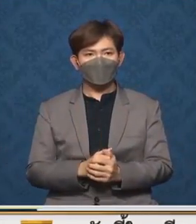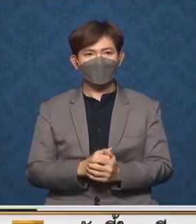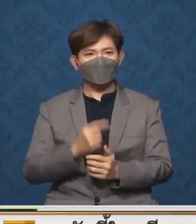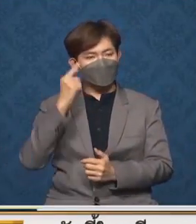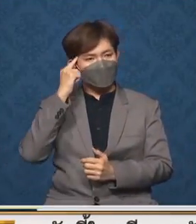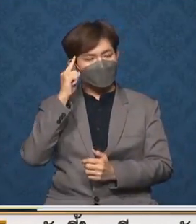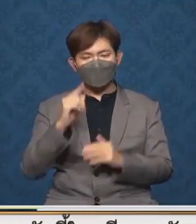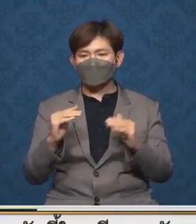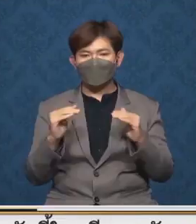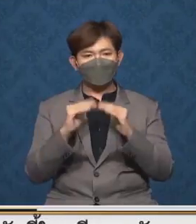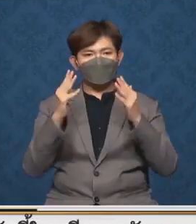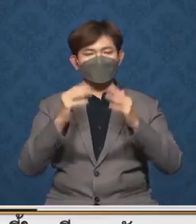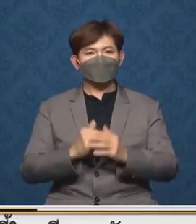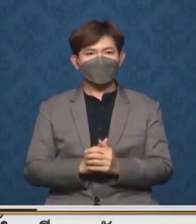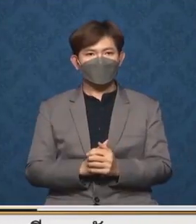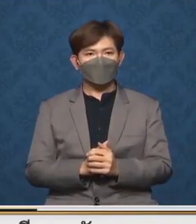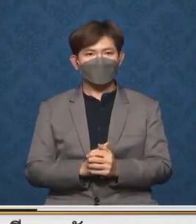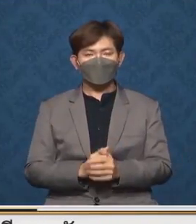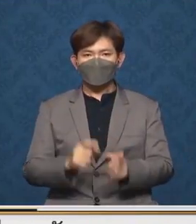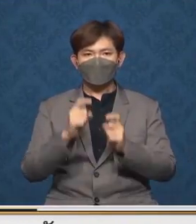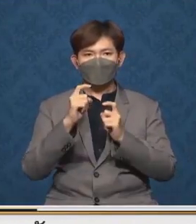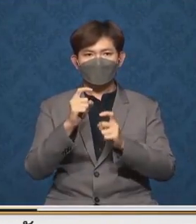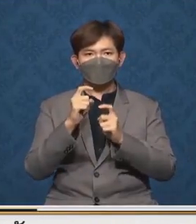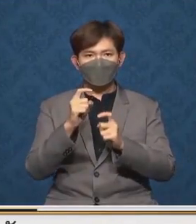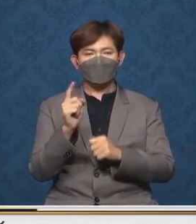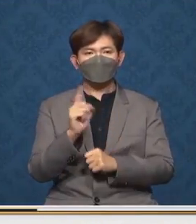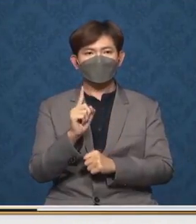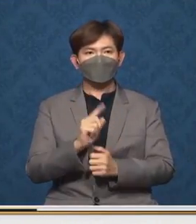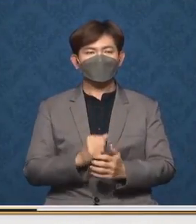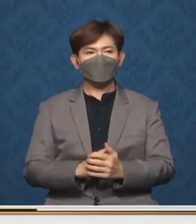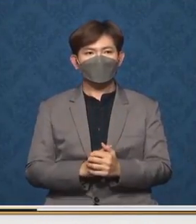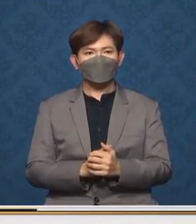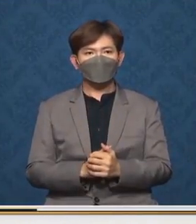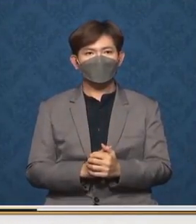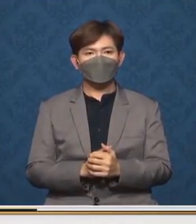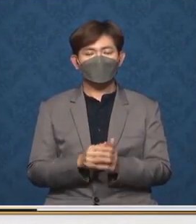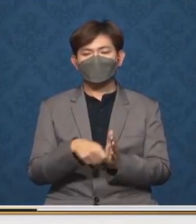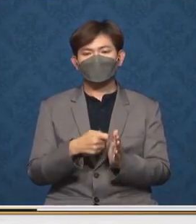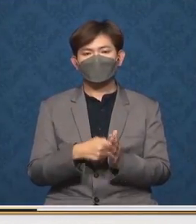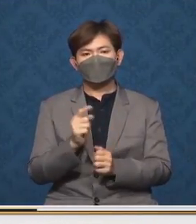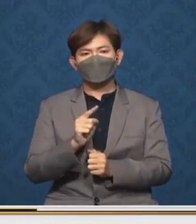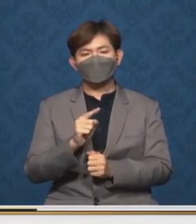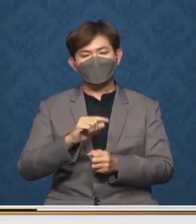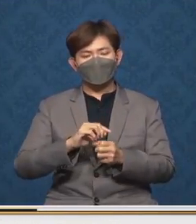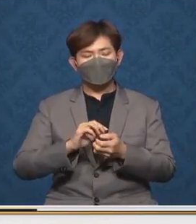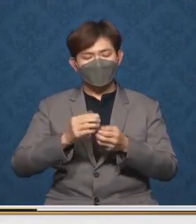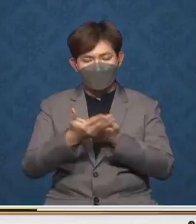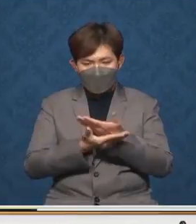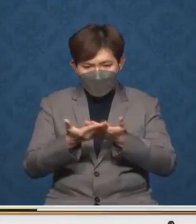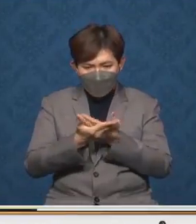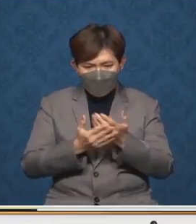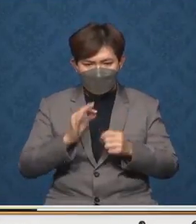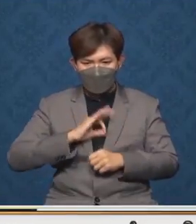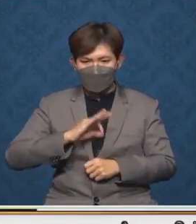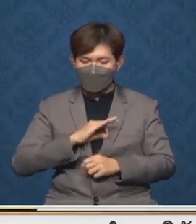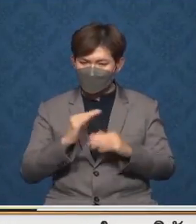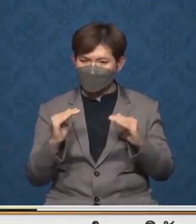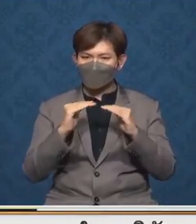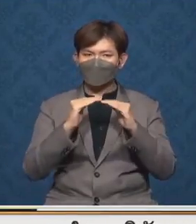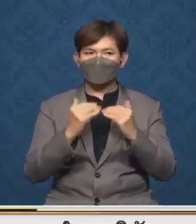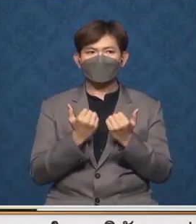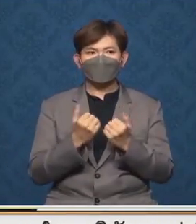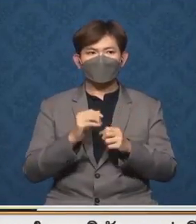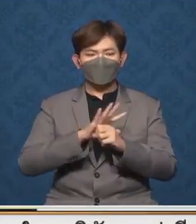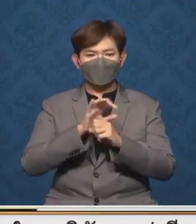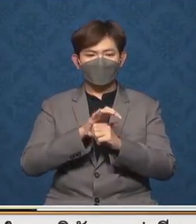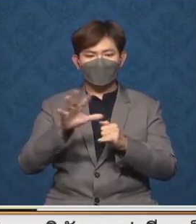ว่าไม่เป็นธรรมนะครับแล้วก็เป็นอันตรายนะครับเหตุใดจึงไม่พิจารณากลับด้านด้วยใจเป็นธรรมดูบ้างว่าทุกวันนี้อัตราการหาย